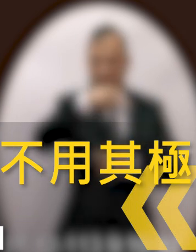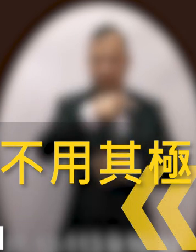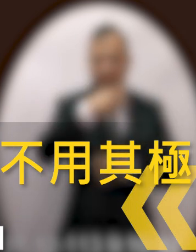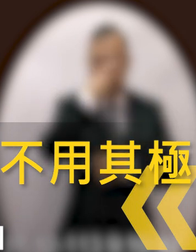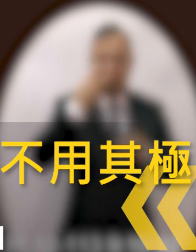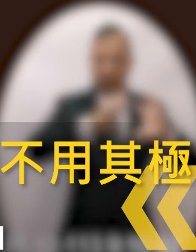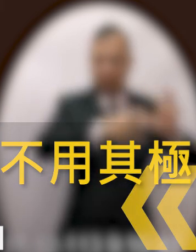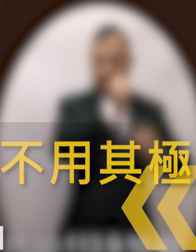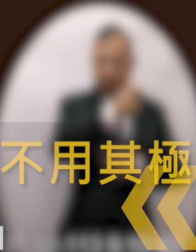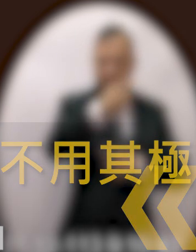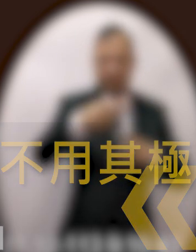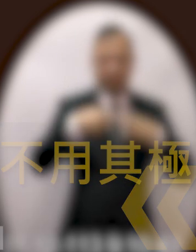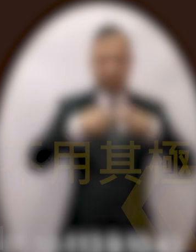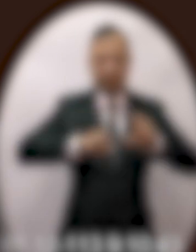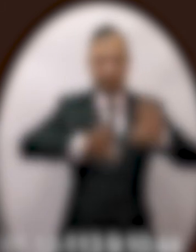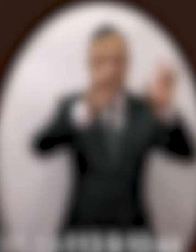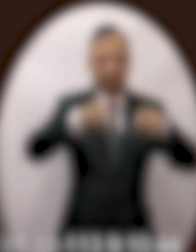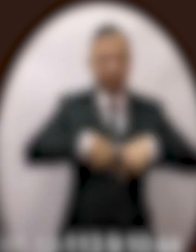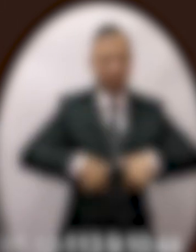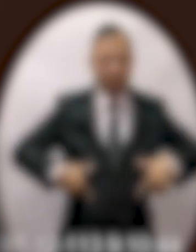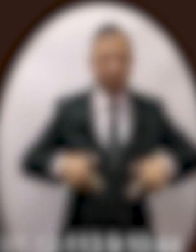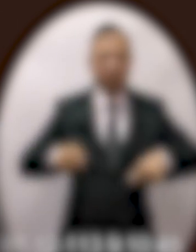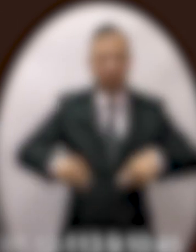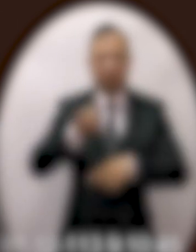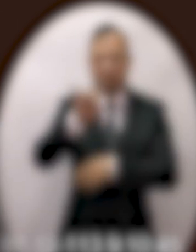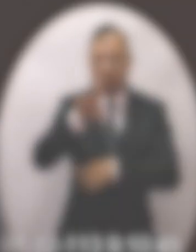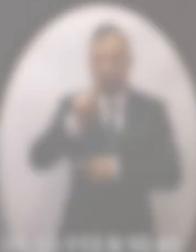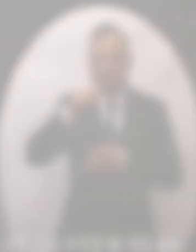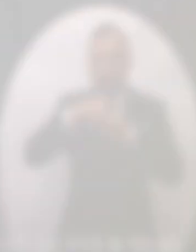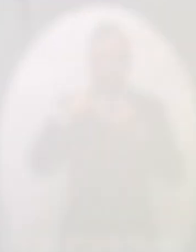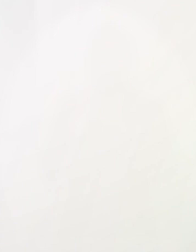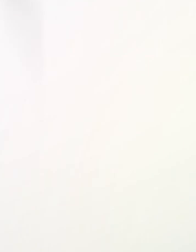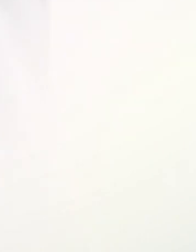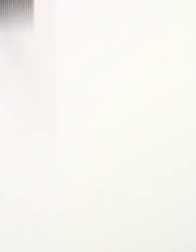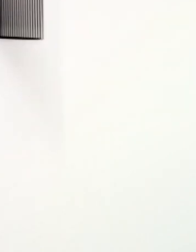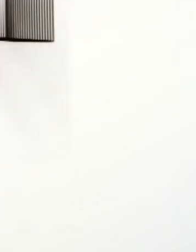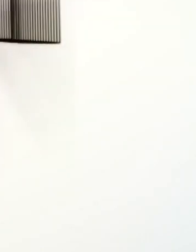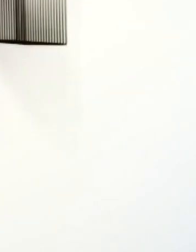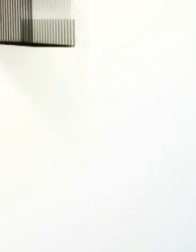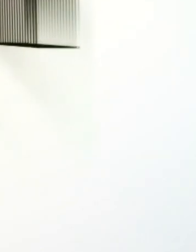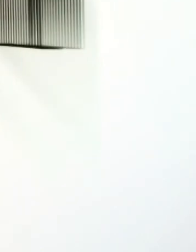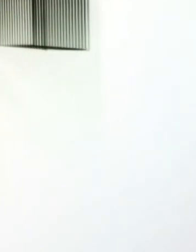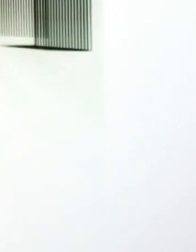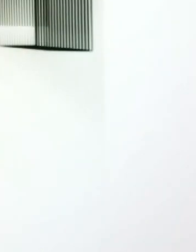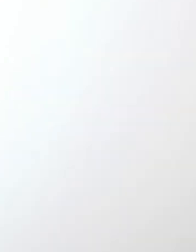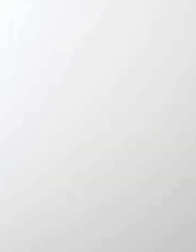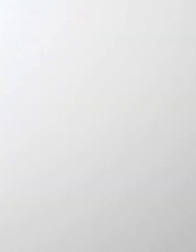隆罢免案无所不用其极，借罢免之名没收民主、没收选举。